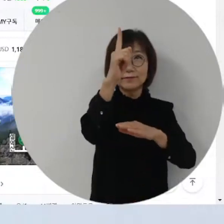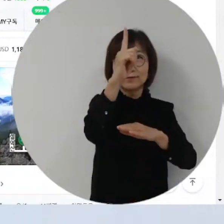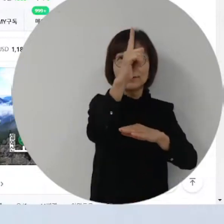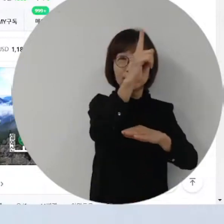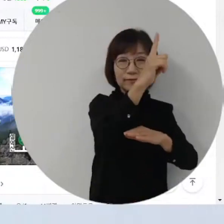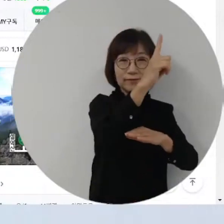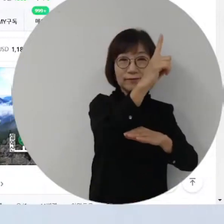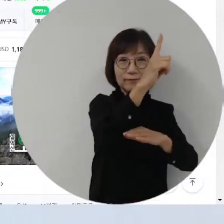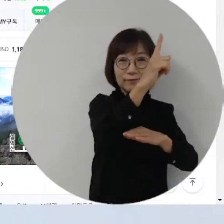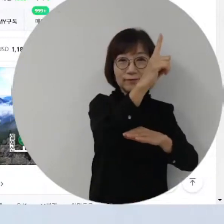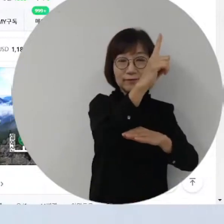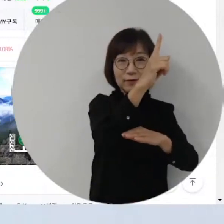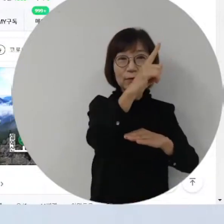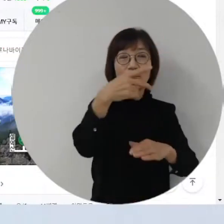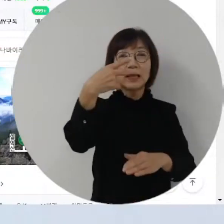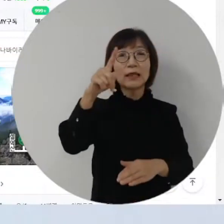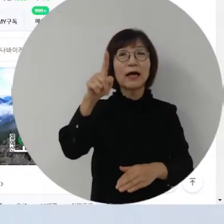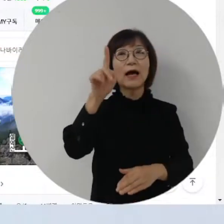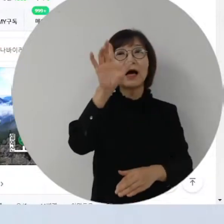다음.